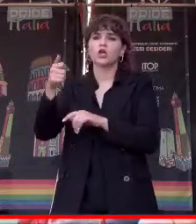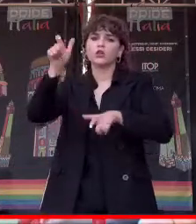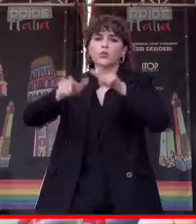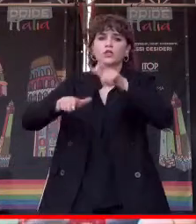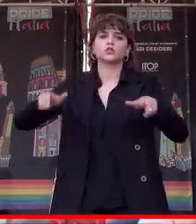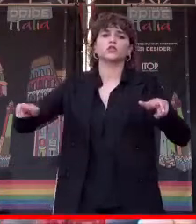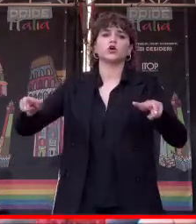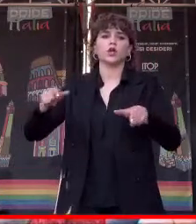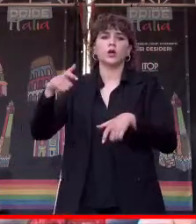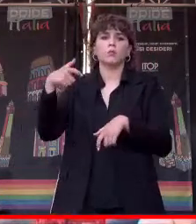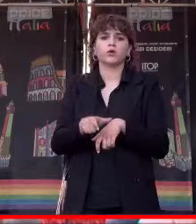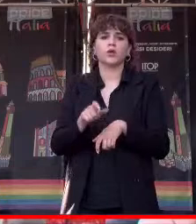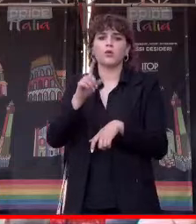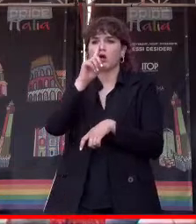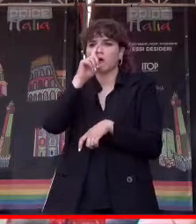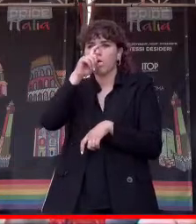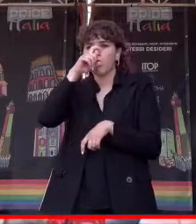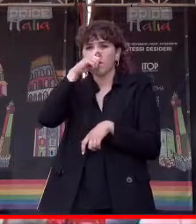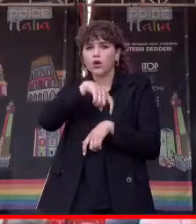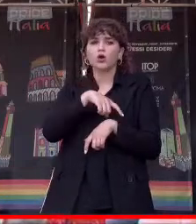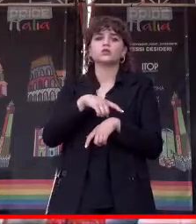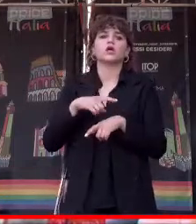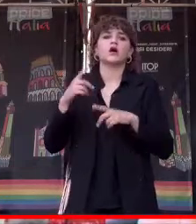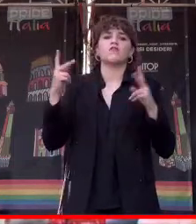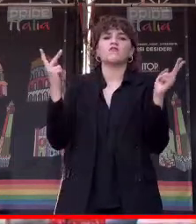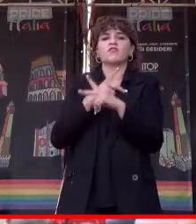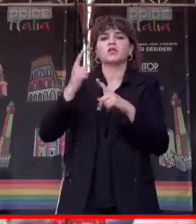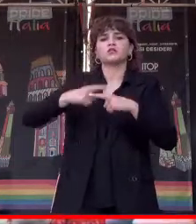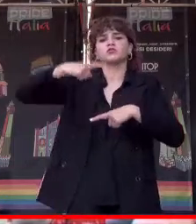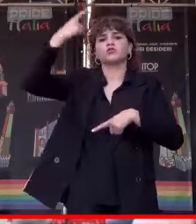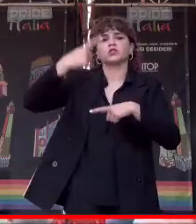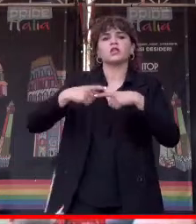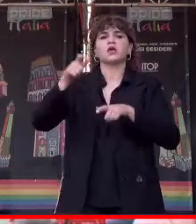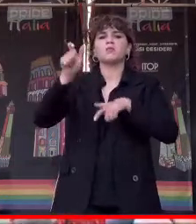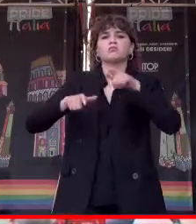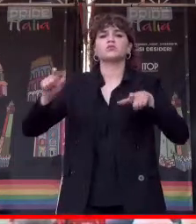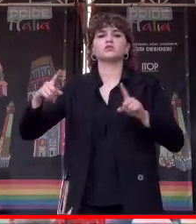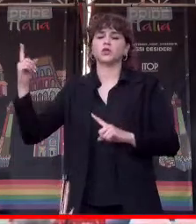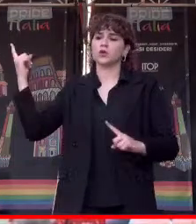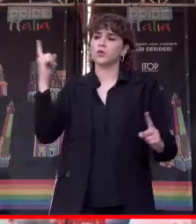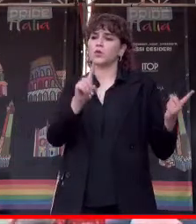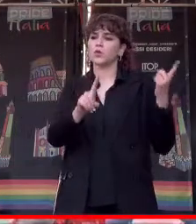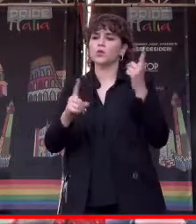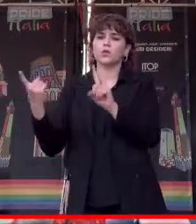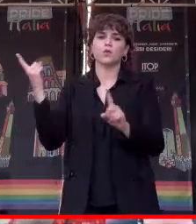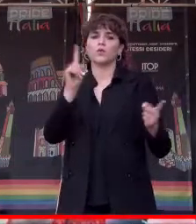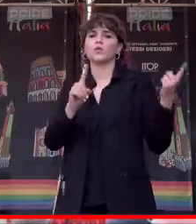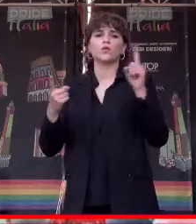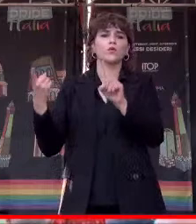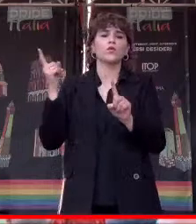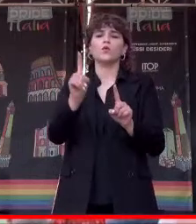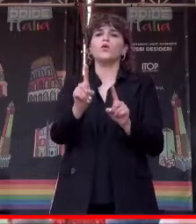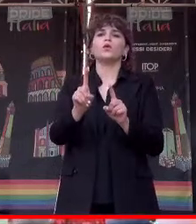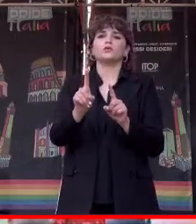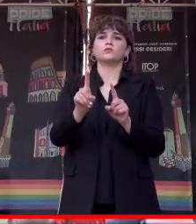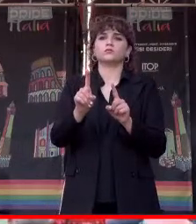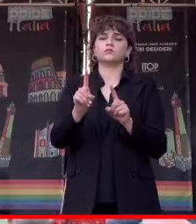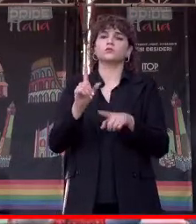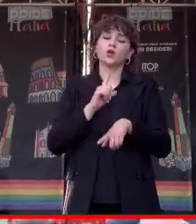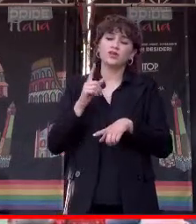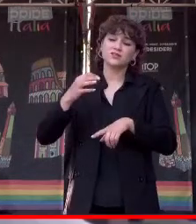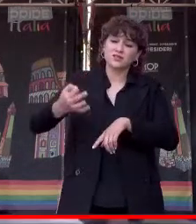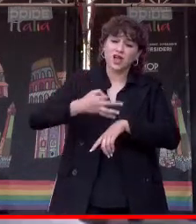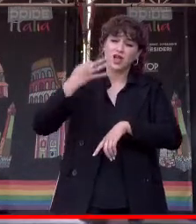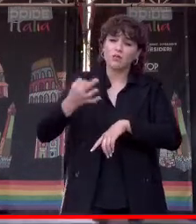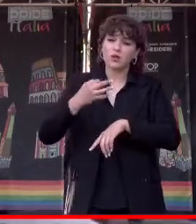era nei programmi magari di quella persona in quella giornata, ma che incuriosisce e quindi diventa qualcosa che dobbiamo trovare sempre più spesso e sempre